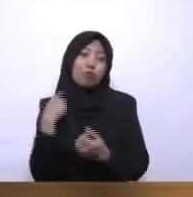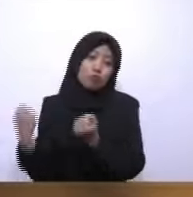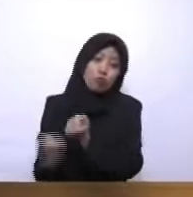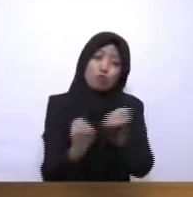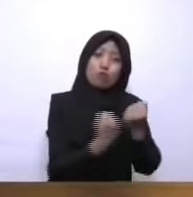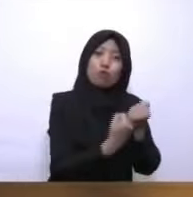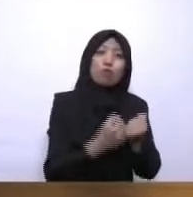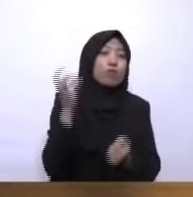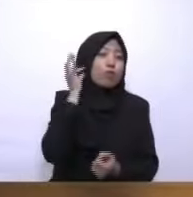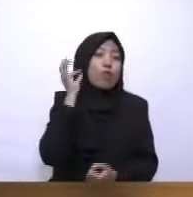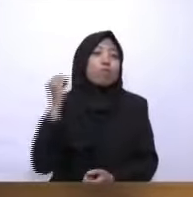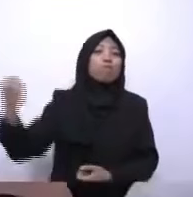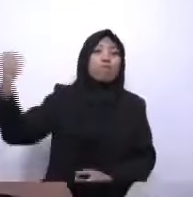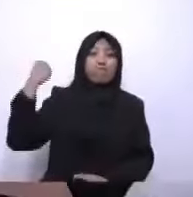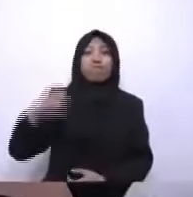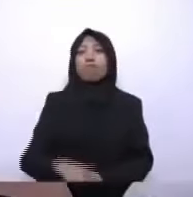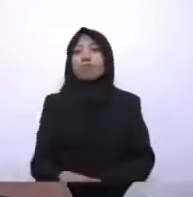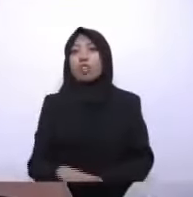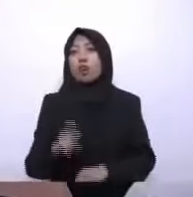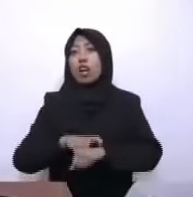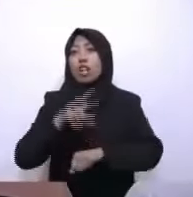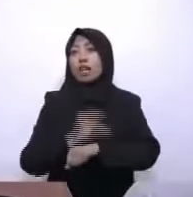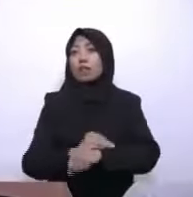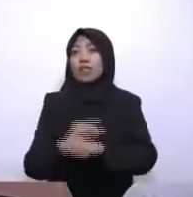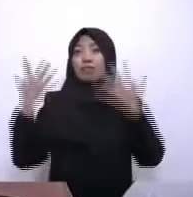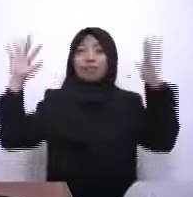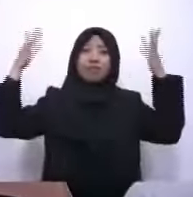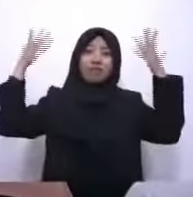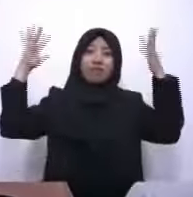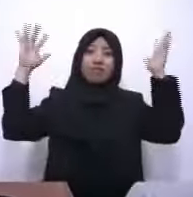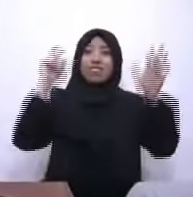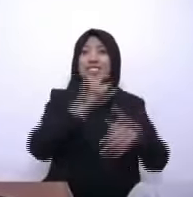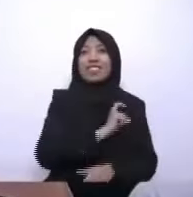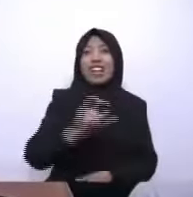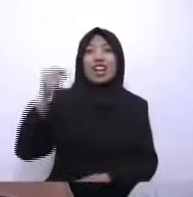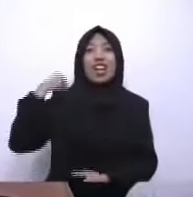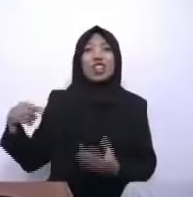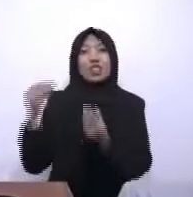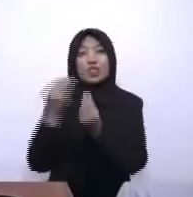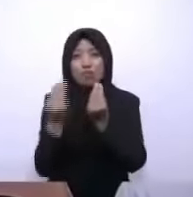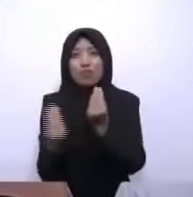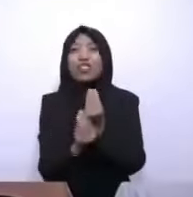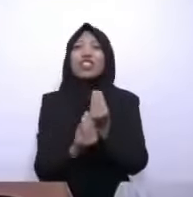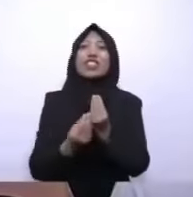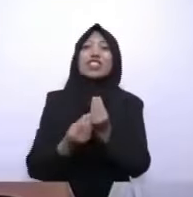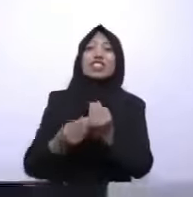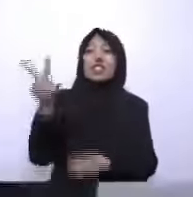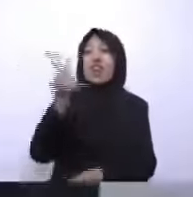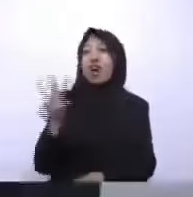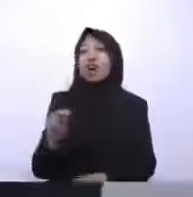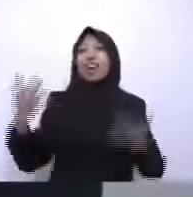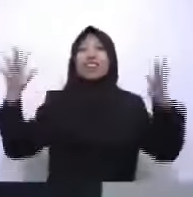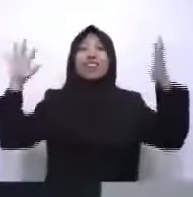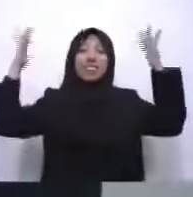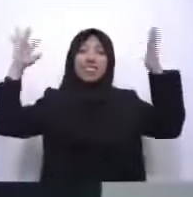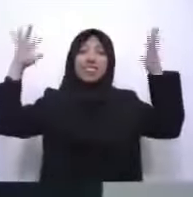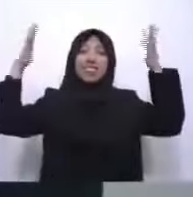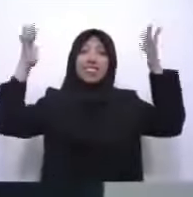Baik, waktu Anda sudah habis. Boleh tepuk tangan untuk seluruh calon wakil gubernur Jawa Barat.